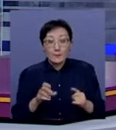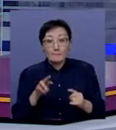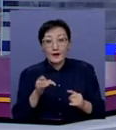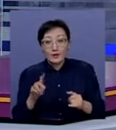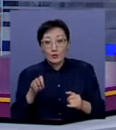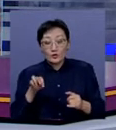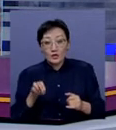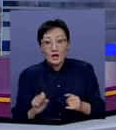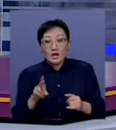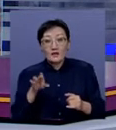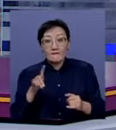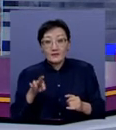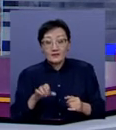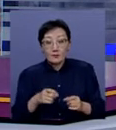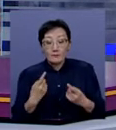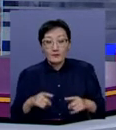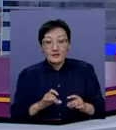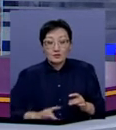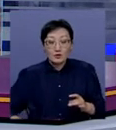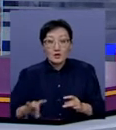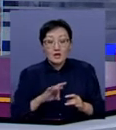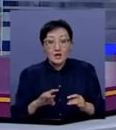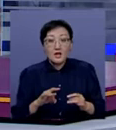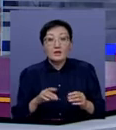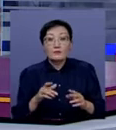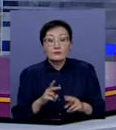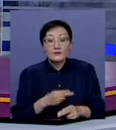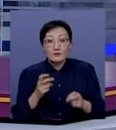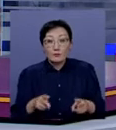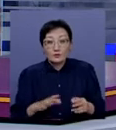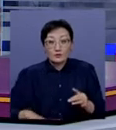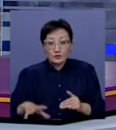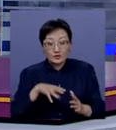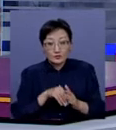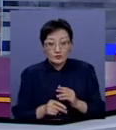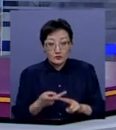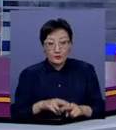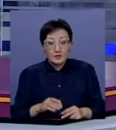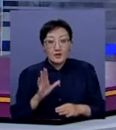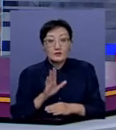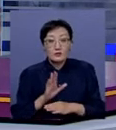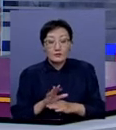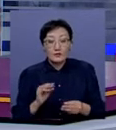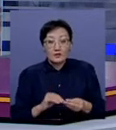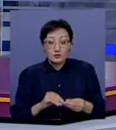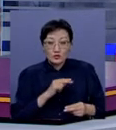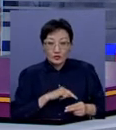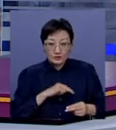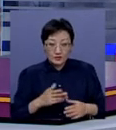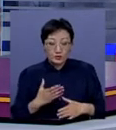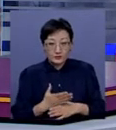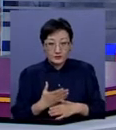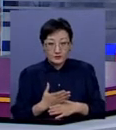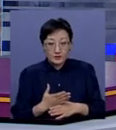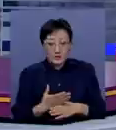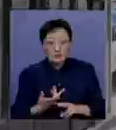және Гвианадан басқа өңірлер жасыл зонаға енгізіледі. Макронның пікірінше бұл қаулы қалыпты жұмыс жасауға септігін